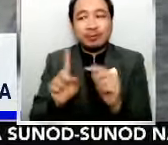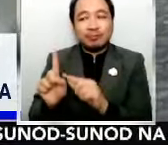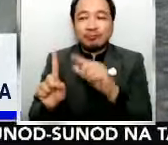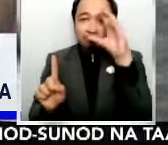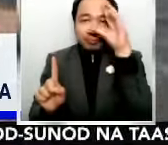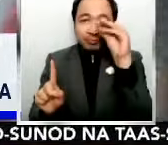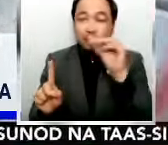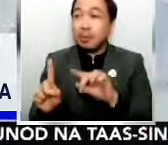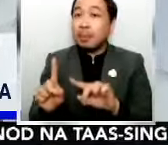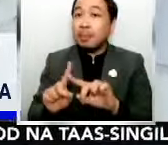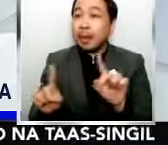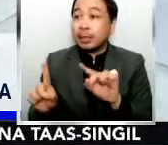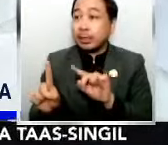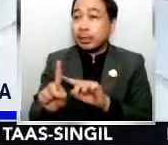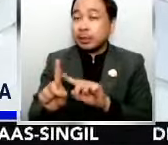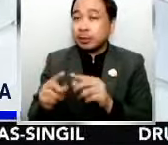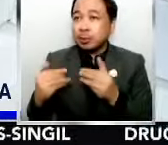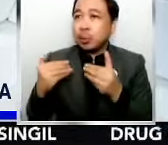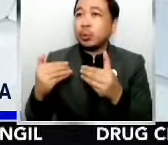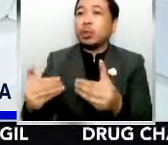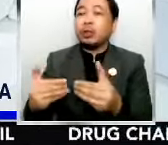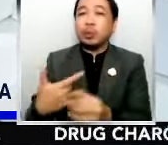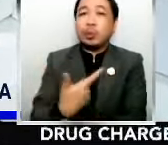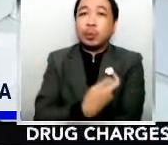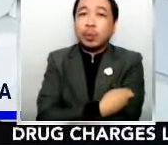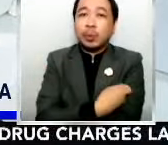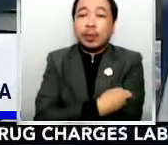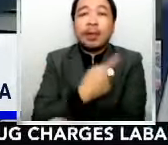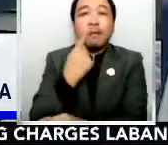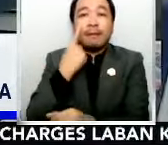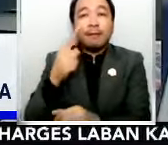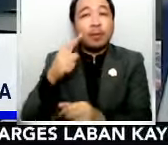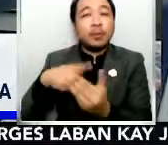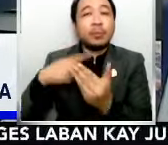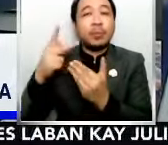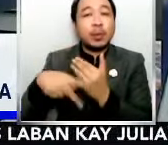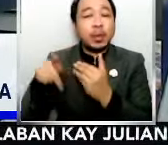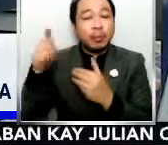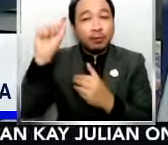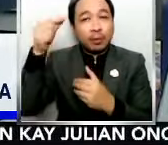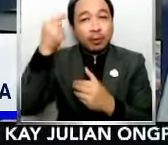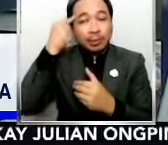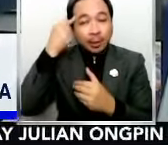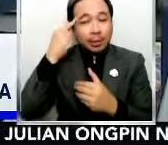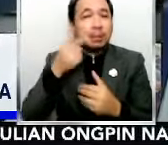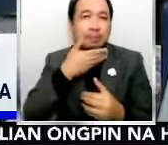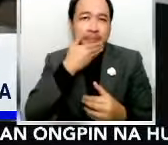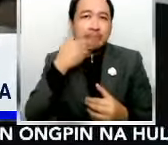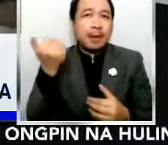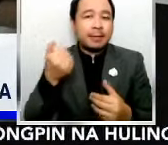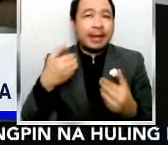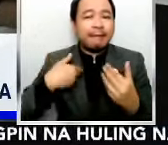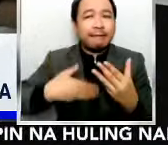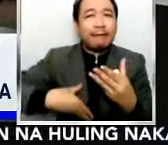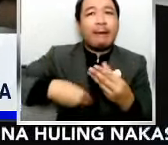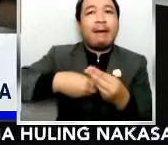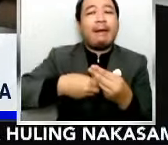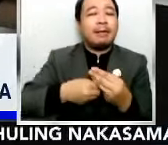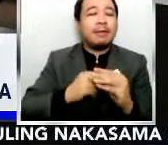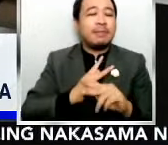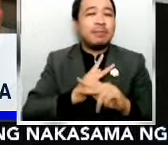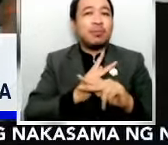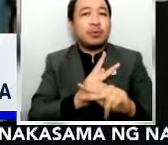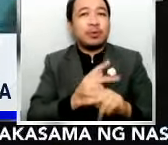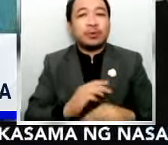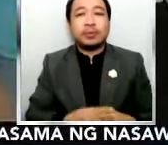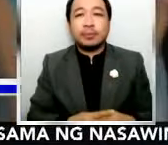vaccinator ng anti-COVID-19 drive ng pamahalaan, mas mainam na raw kung may dagdag proteksyon. Feeling ko naman